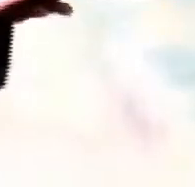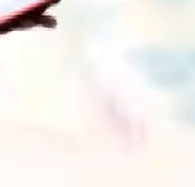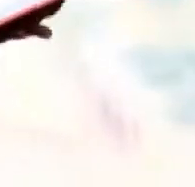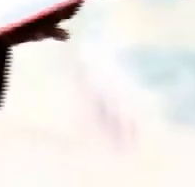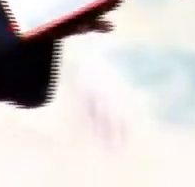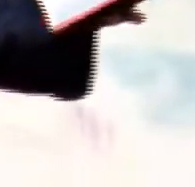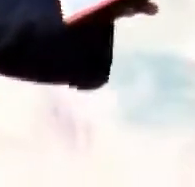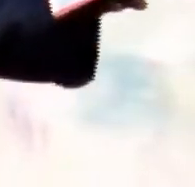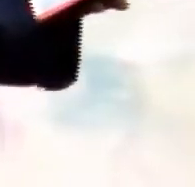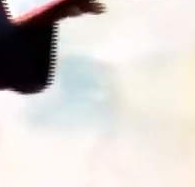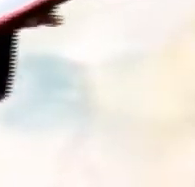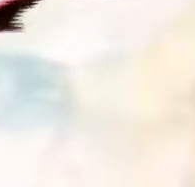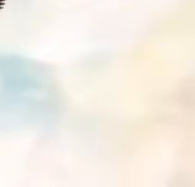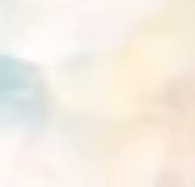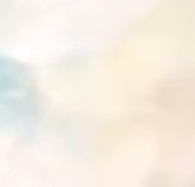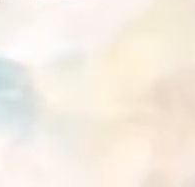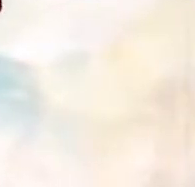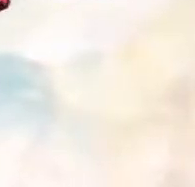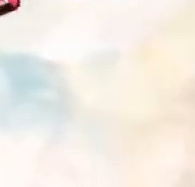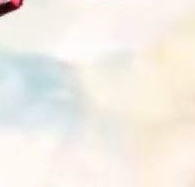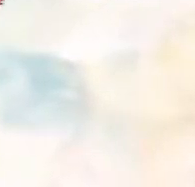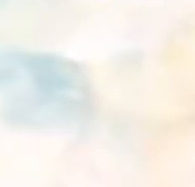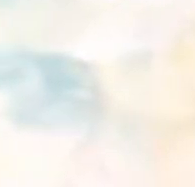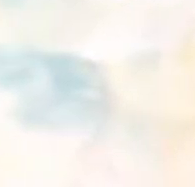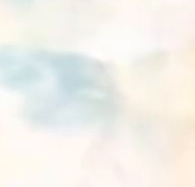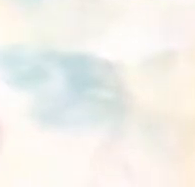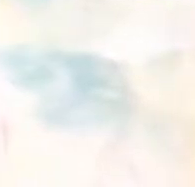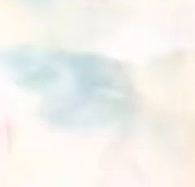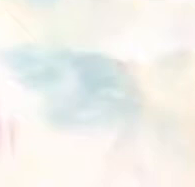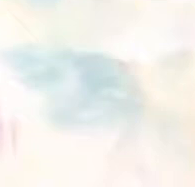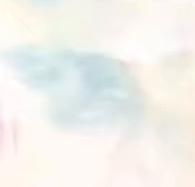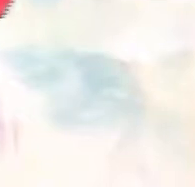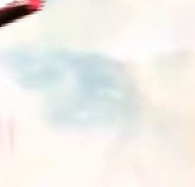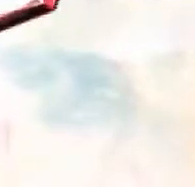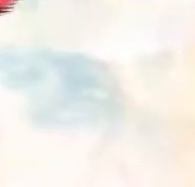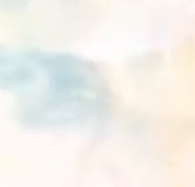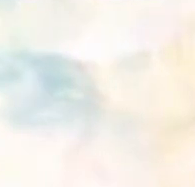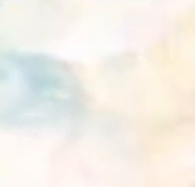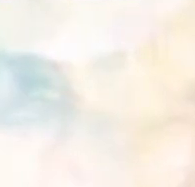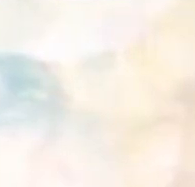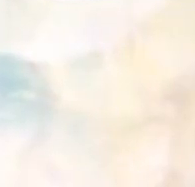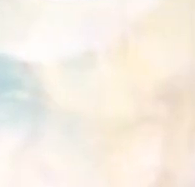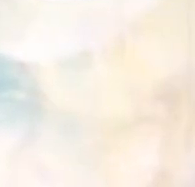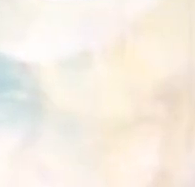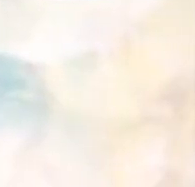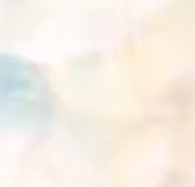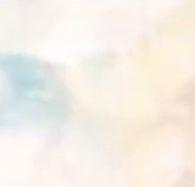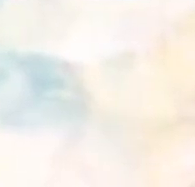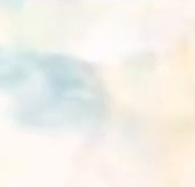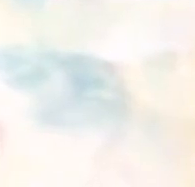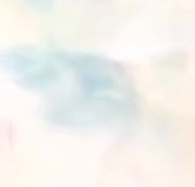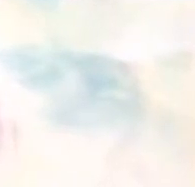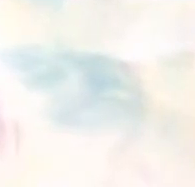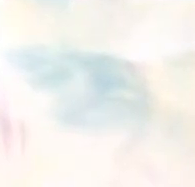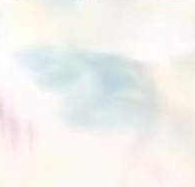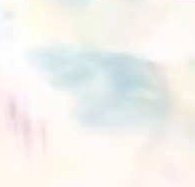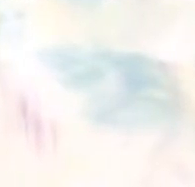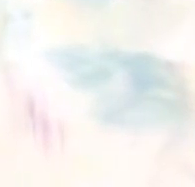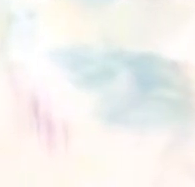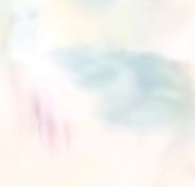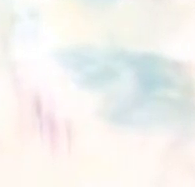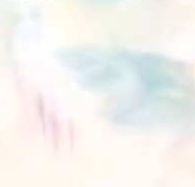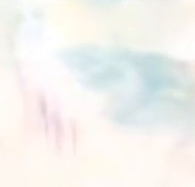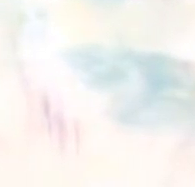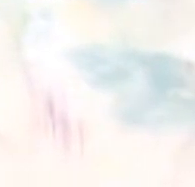kusema sijui ni nani, lakini yeye ndiye aliye hai, mwasisi, ama waweza kusema muumbaji. Timotheo ya kwanza, soma pamoja